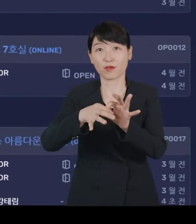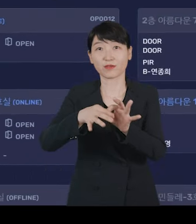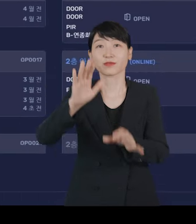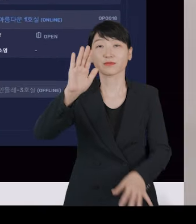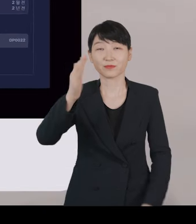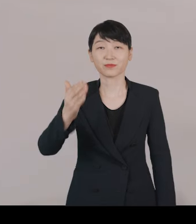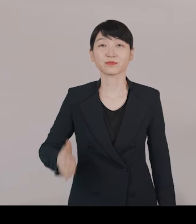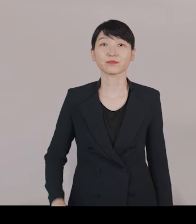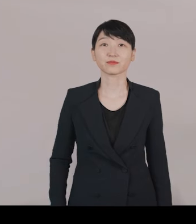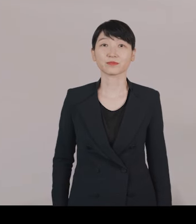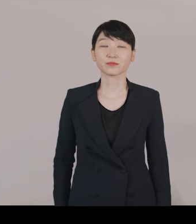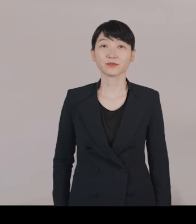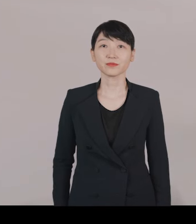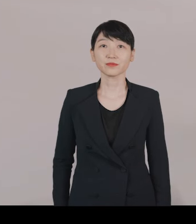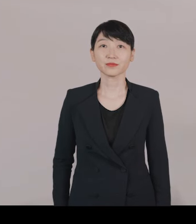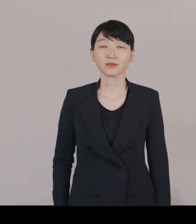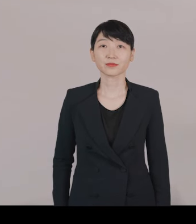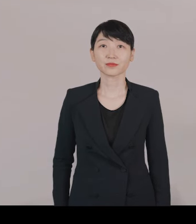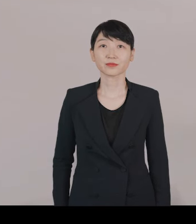들어가시면 됩니다.